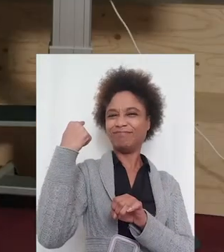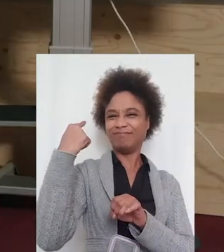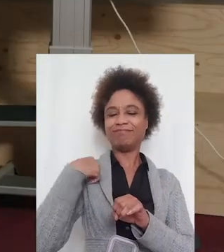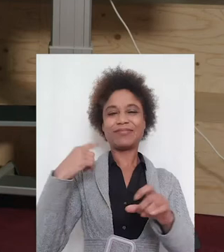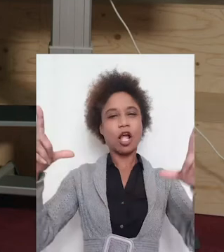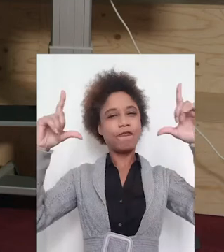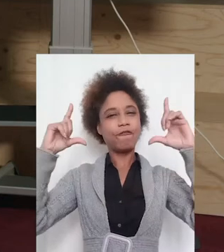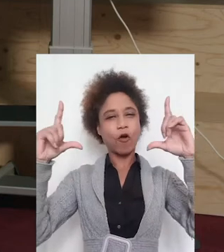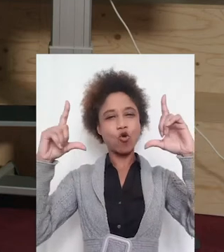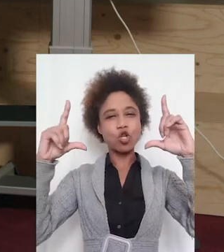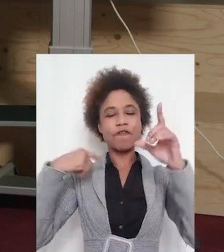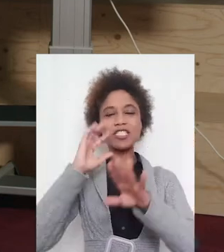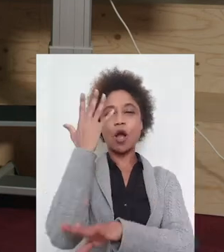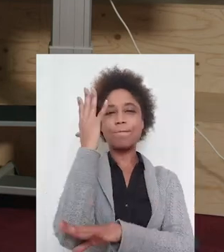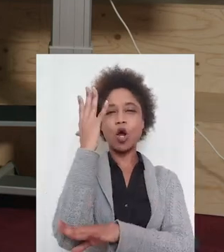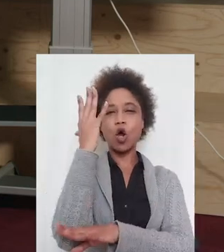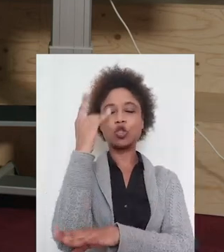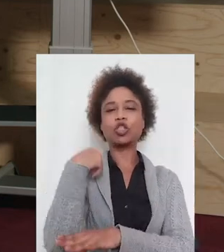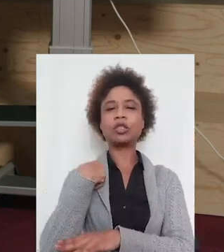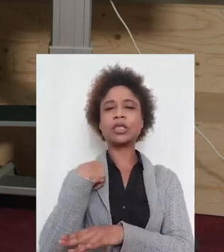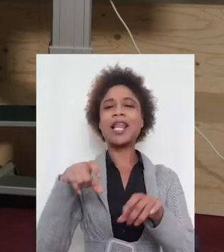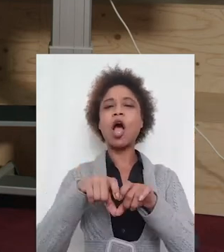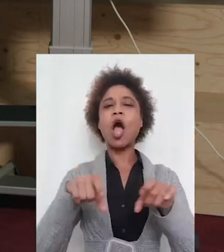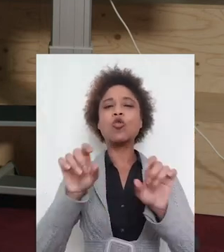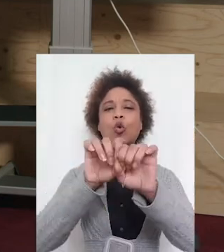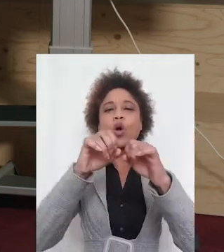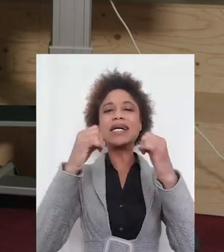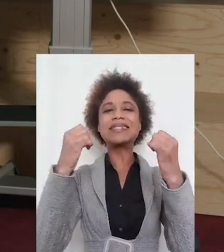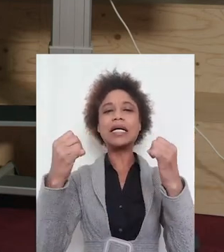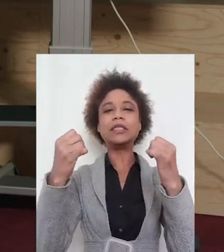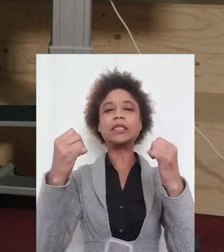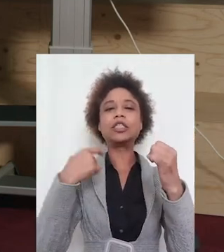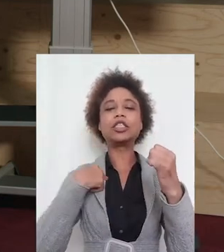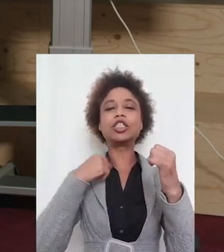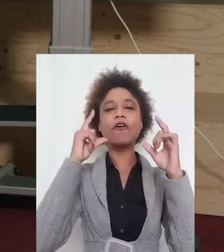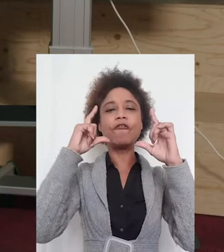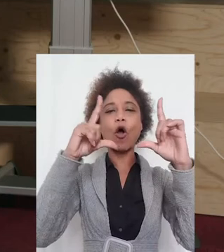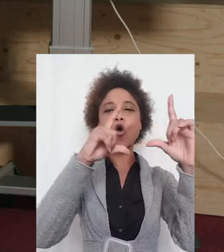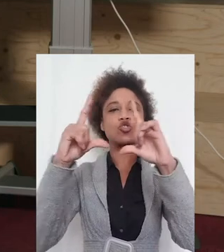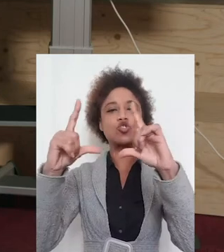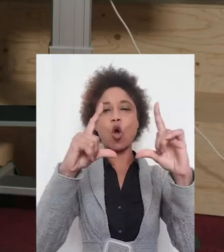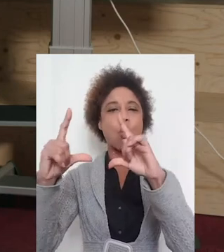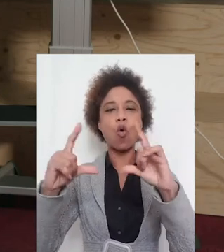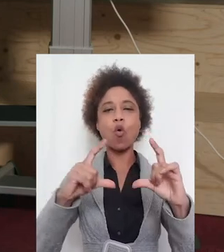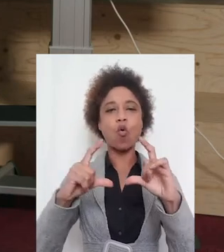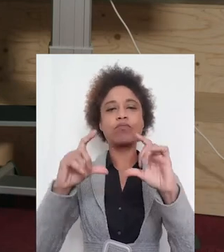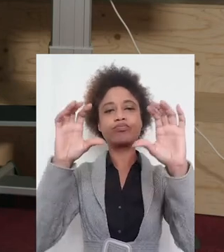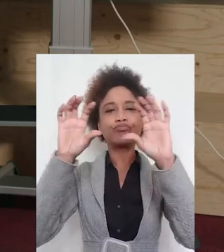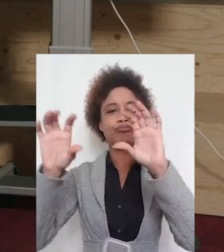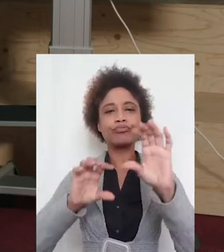een foto van een bos en een houtkastje met fotolijstjes daarin.